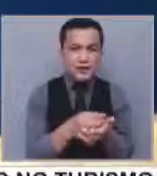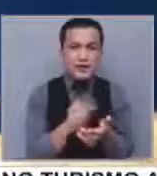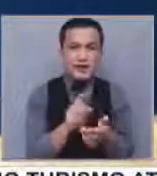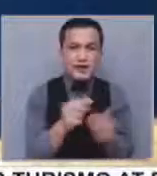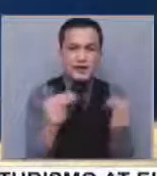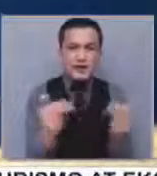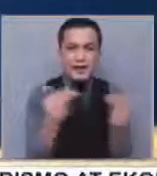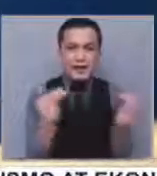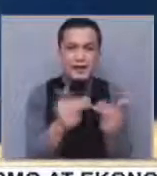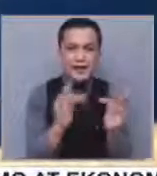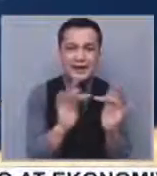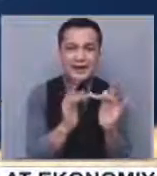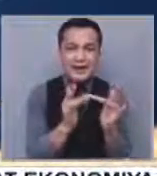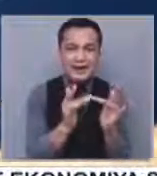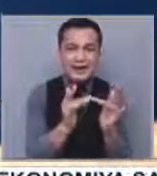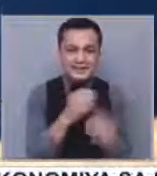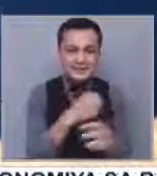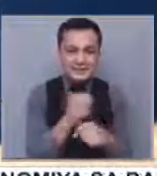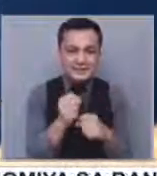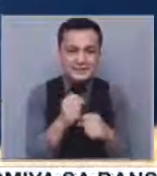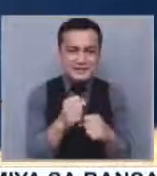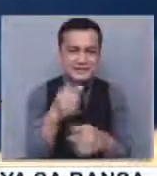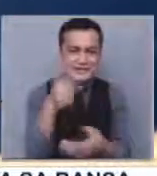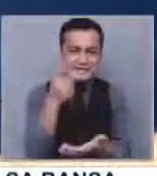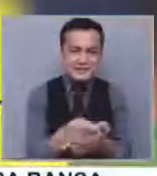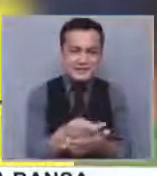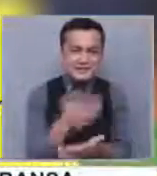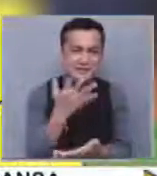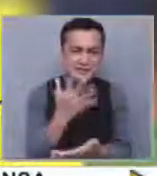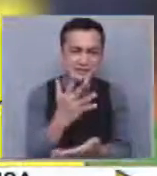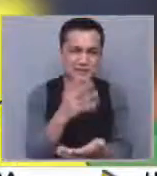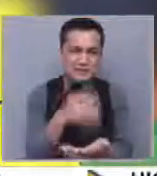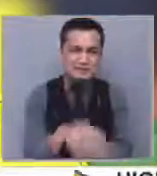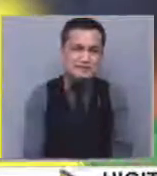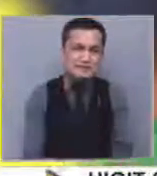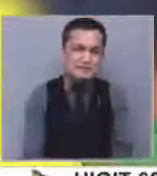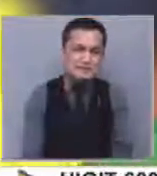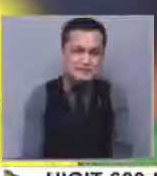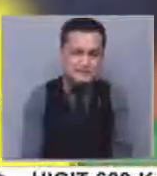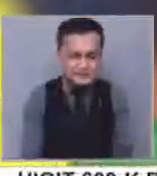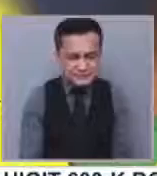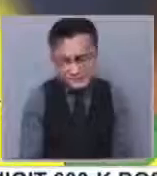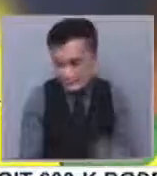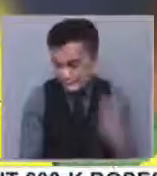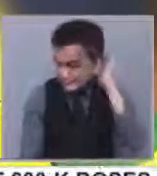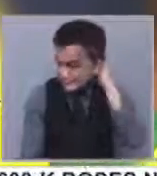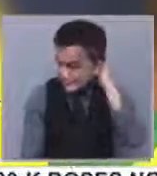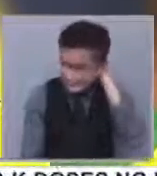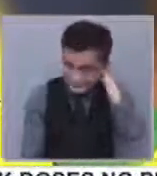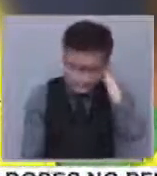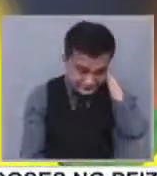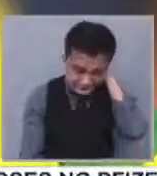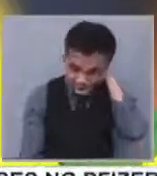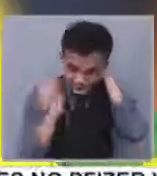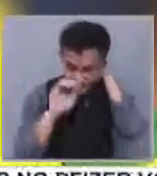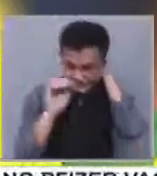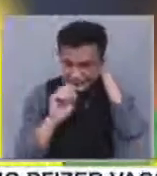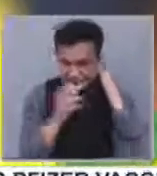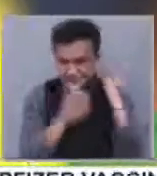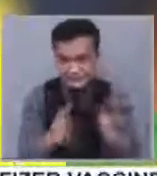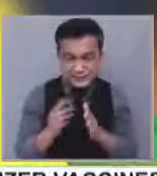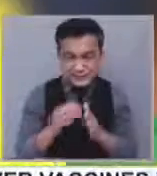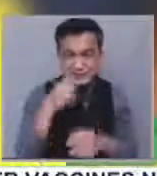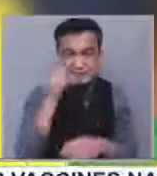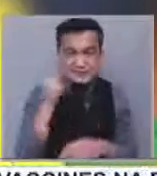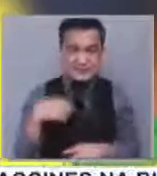sabok upang makabawi sa nawala sa kanyang 50 mil sa sugalan. Wala po sa plano kasi ang ano po dapat namin,